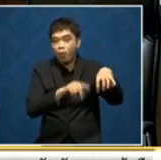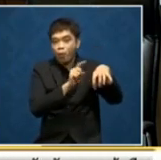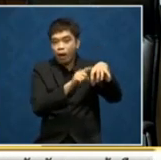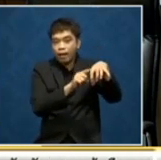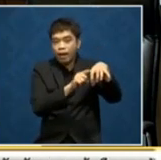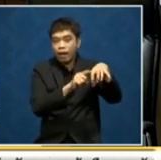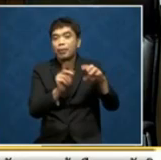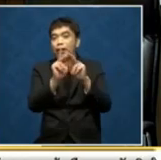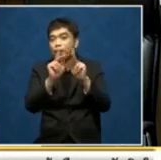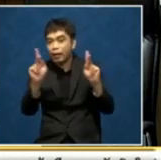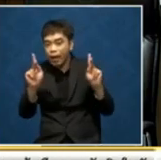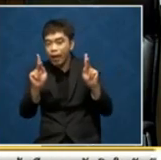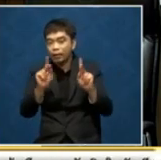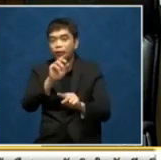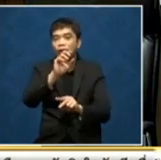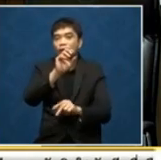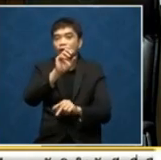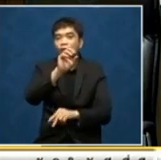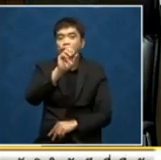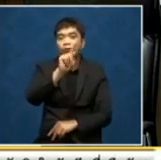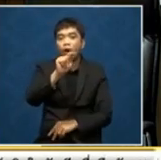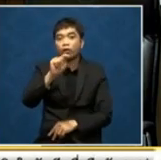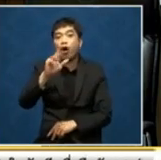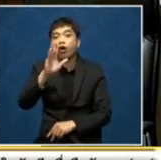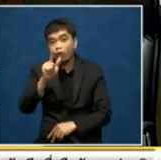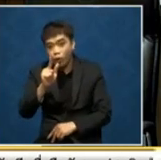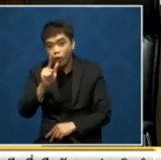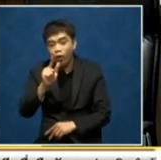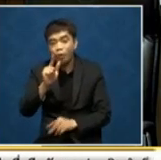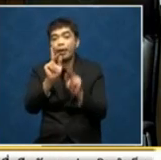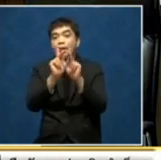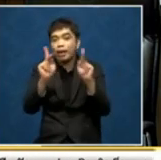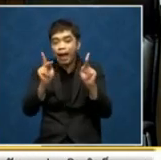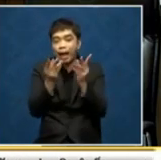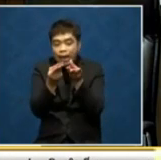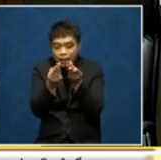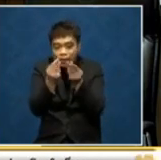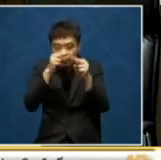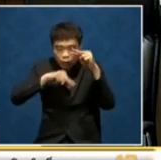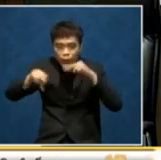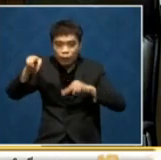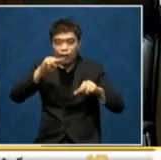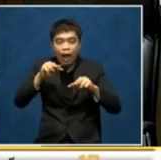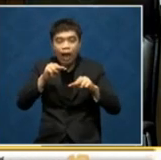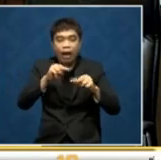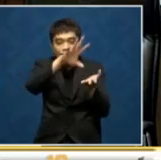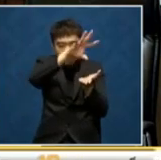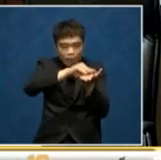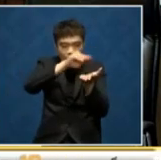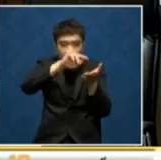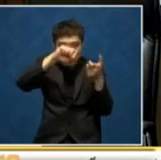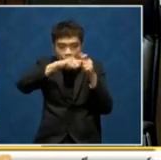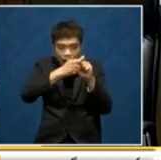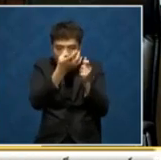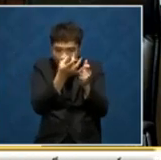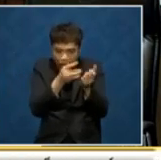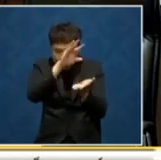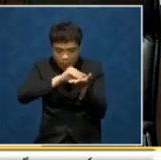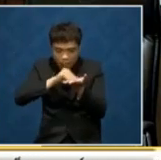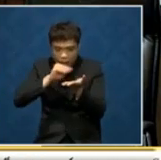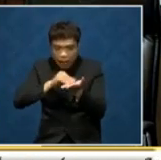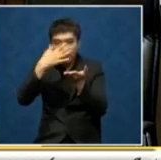ดินแห่งชาตินะคสชทำอย่างไรให้มีการติดตามอย่างต่อเนื่องนะแล้วก็เอาปัญหาทั้งหมดเนี้ยลงไปดำเนินการในพื้นที่ให้มันเป็น